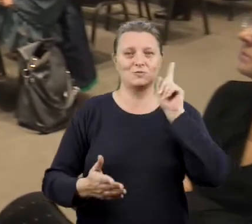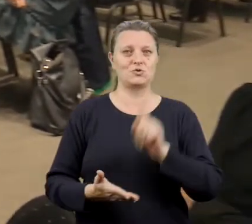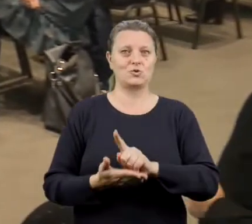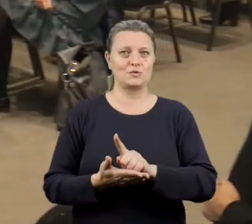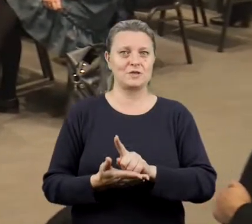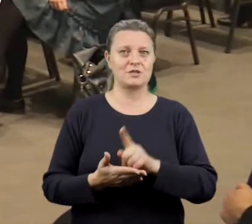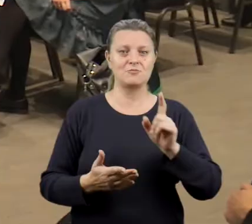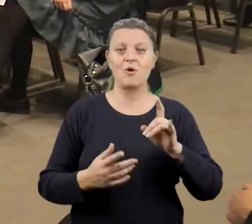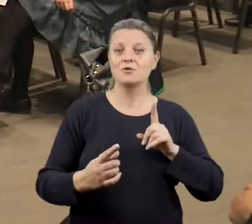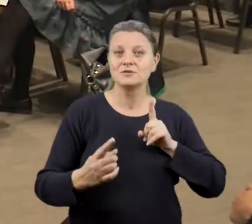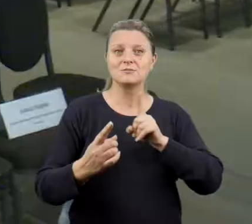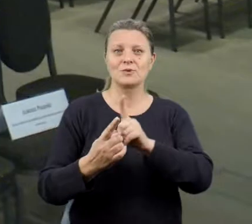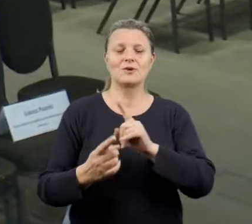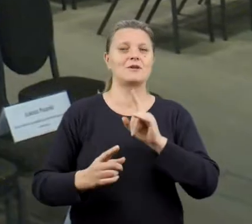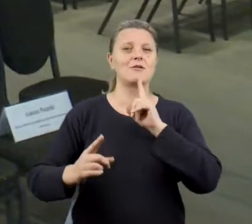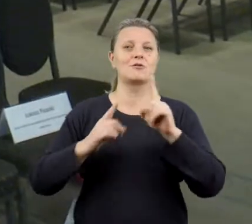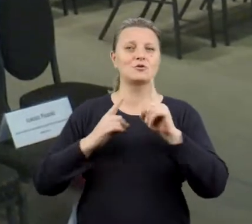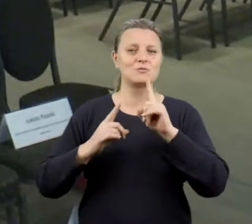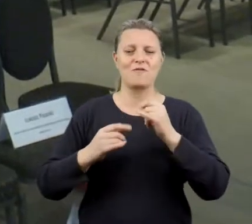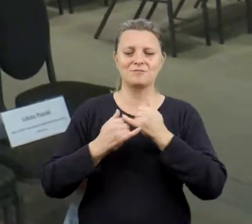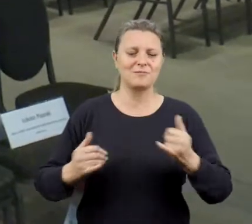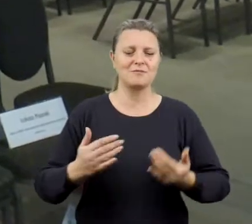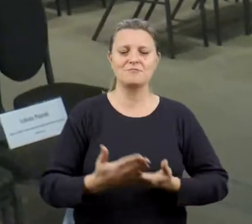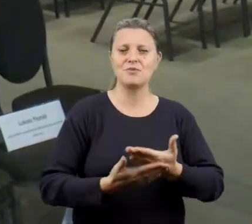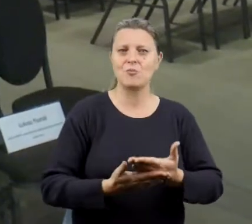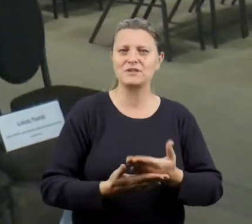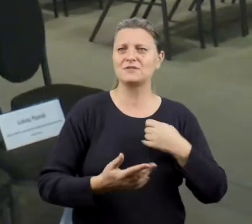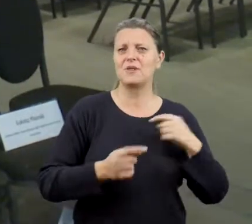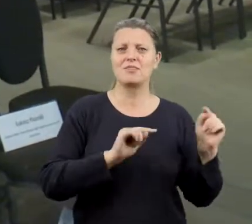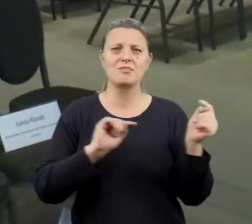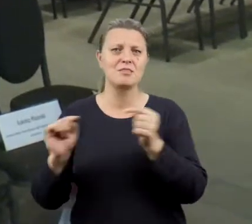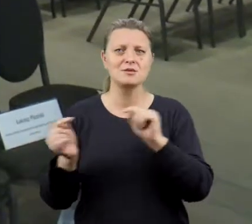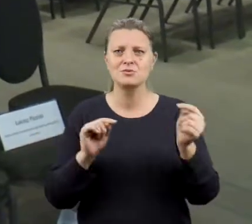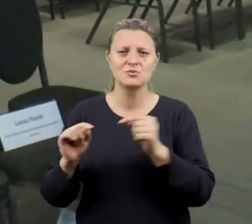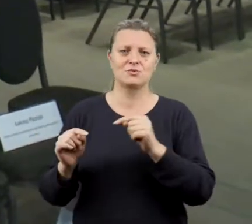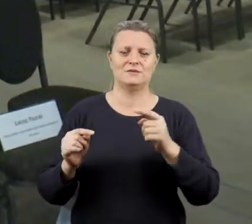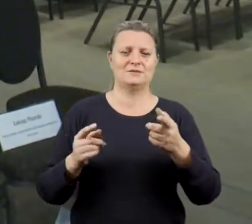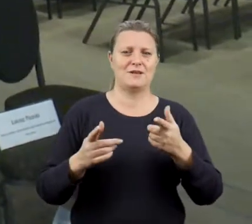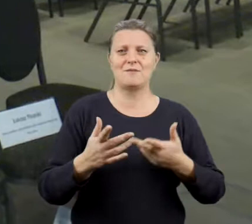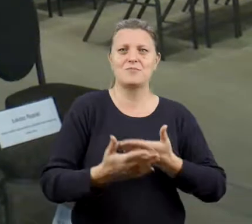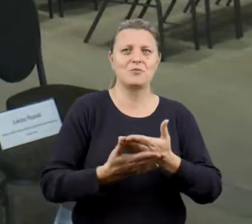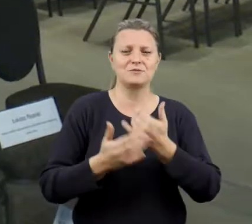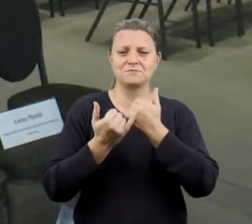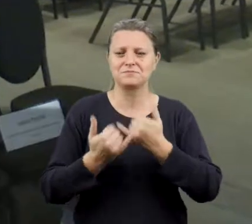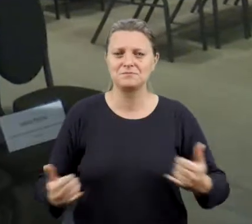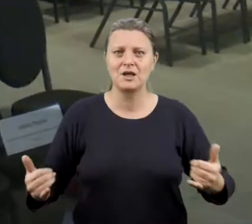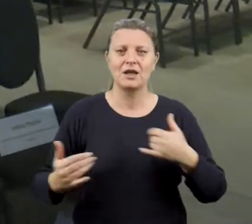że samo spotkanie i rozmowa o propozycjach, wydyskutowywanie tych propozycji